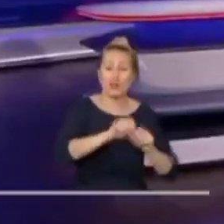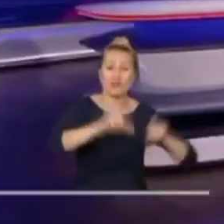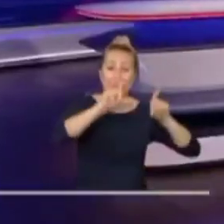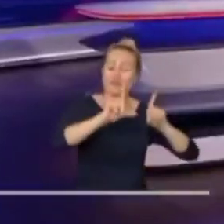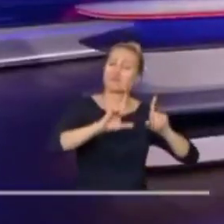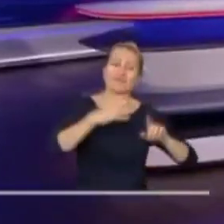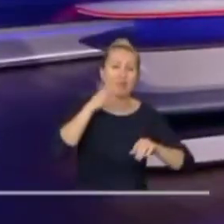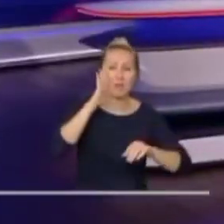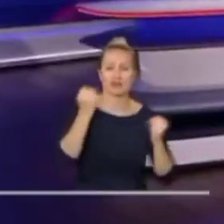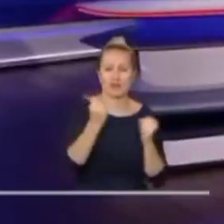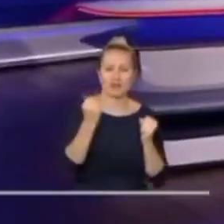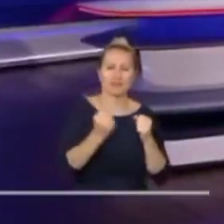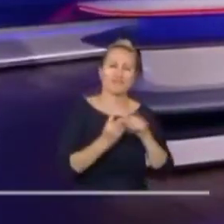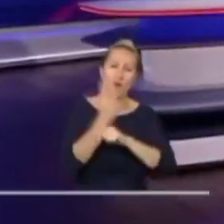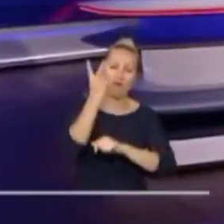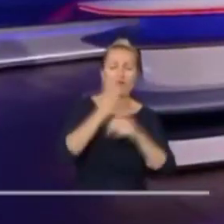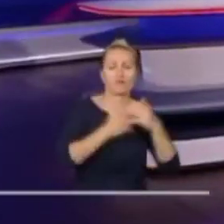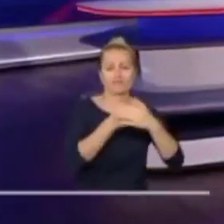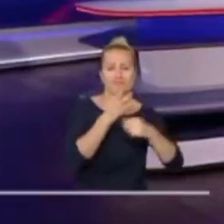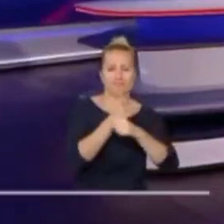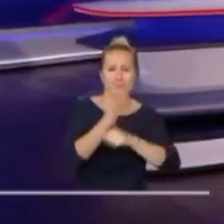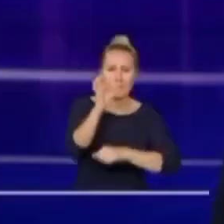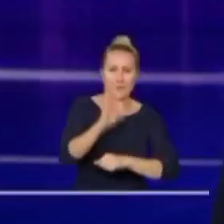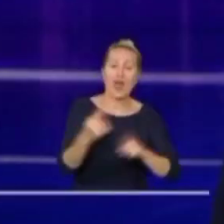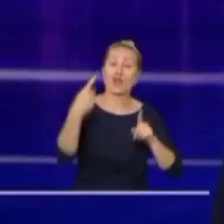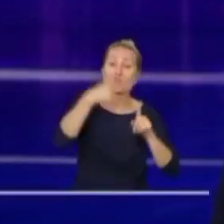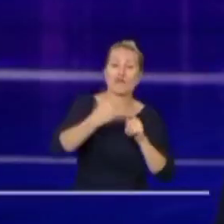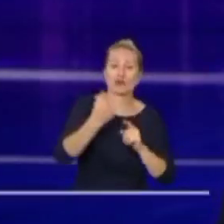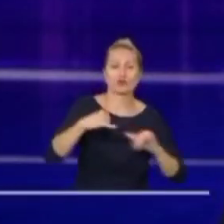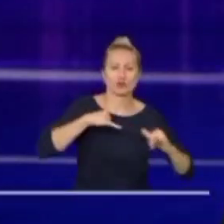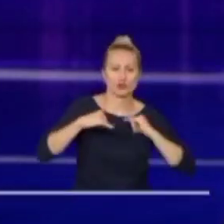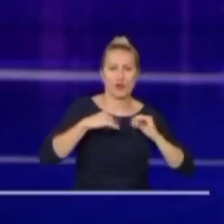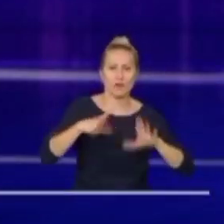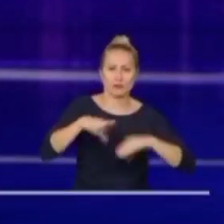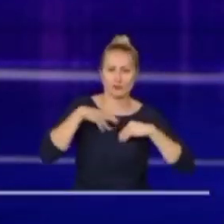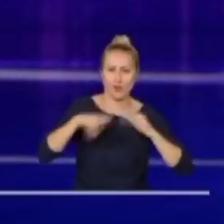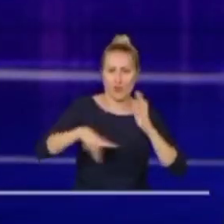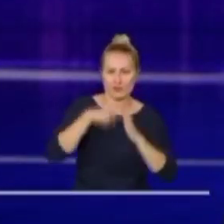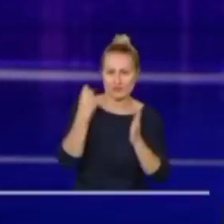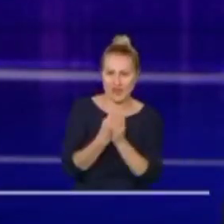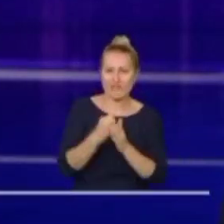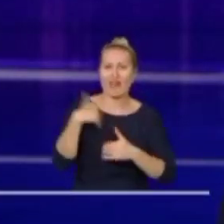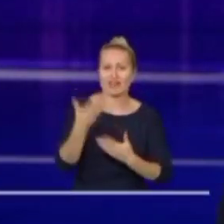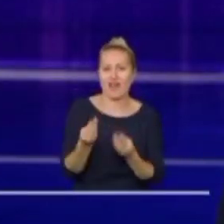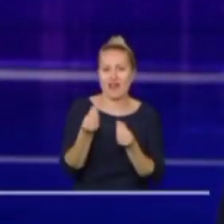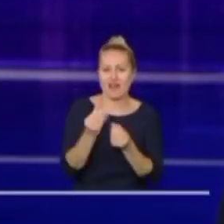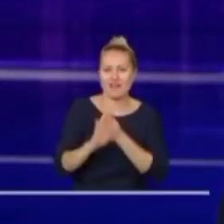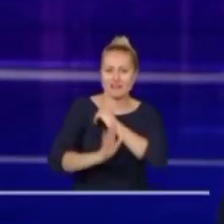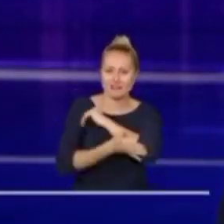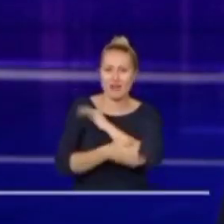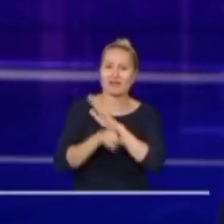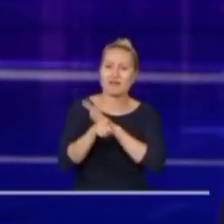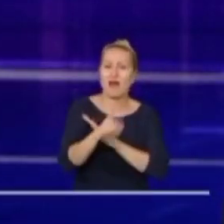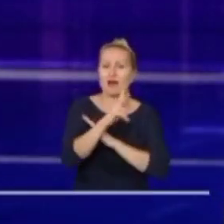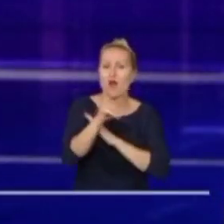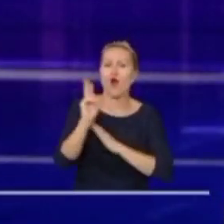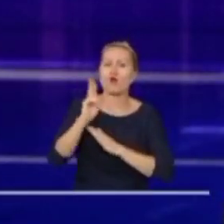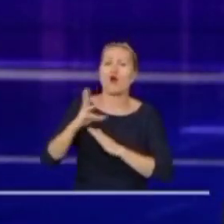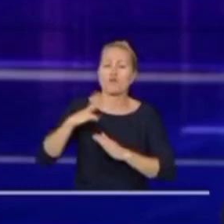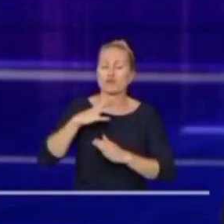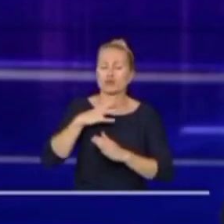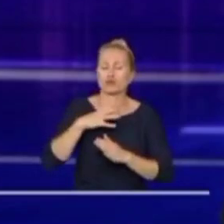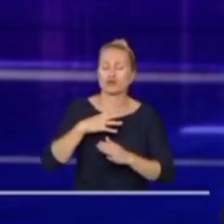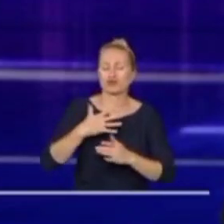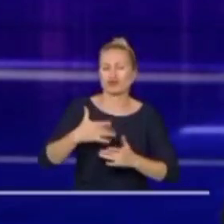wyższa niż 40%. Za pieniądze, które polscy podatnicy, czy chcą, czy nie, muszą rocznie płacić na TVP, można